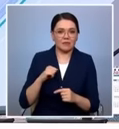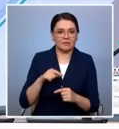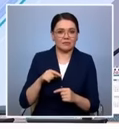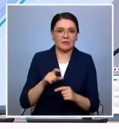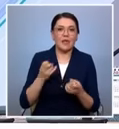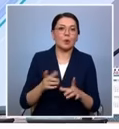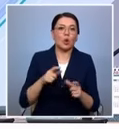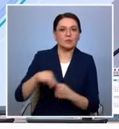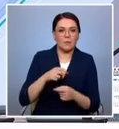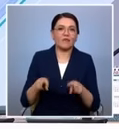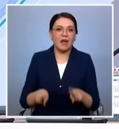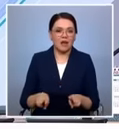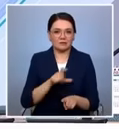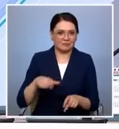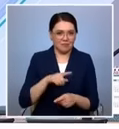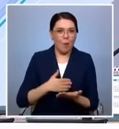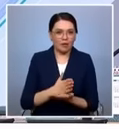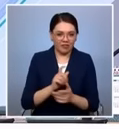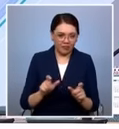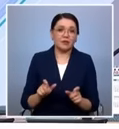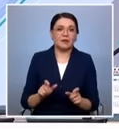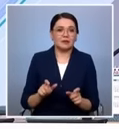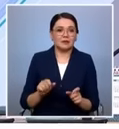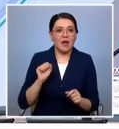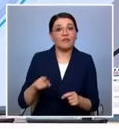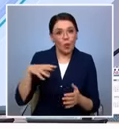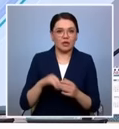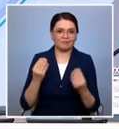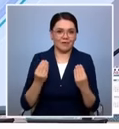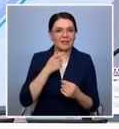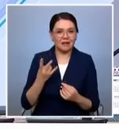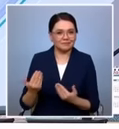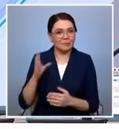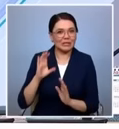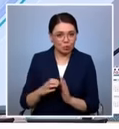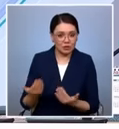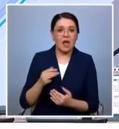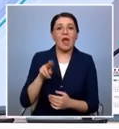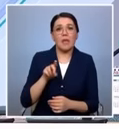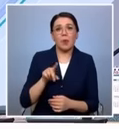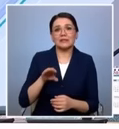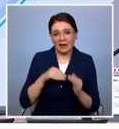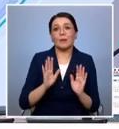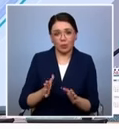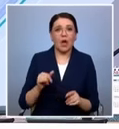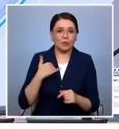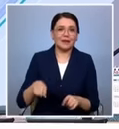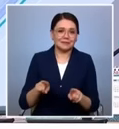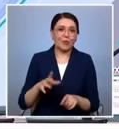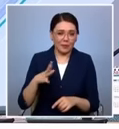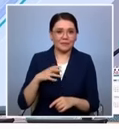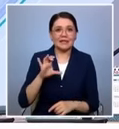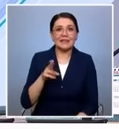Санкт-Петербург. Ну, очень патриотичненько. А вот на вопрос, какой у него был самый нелюбимый предмет